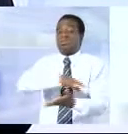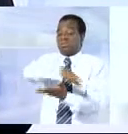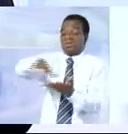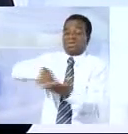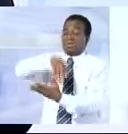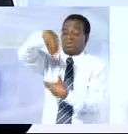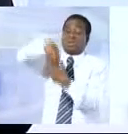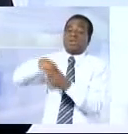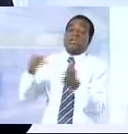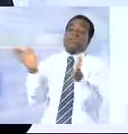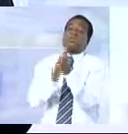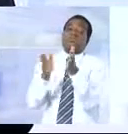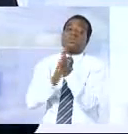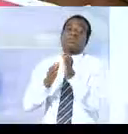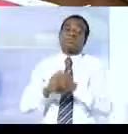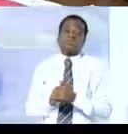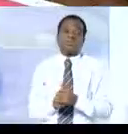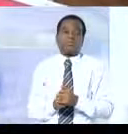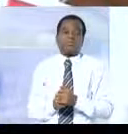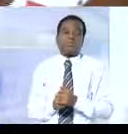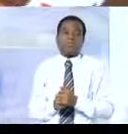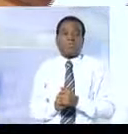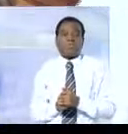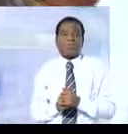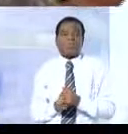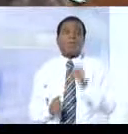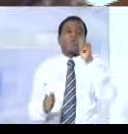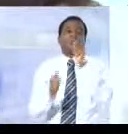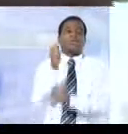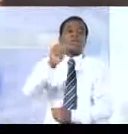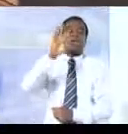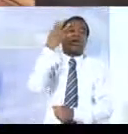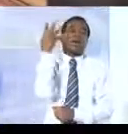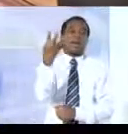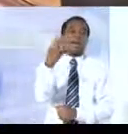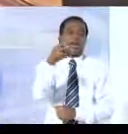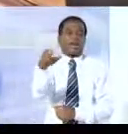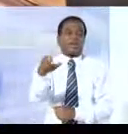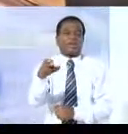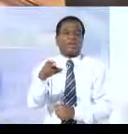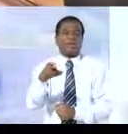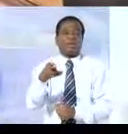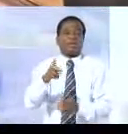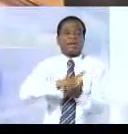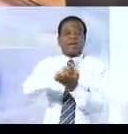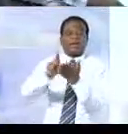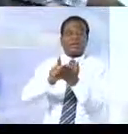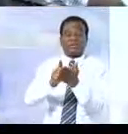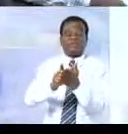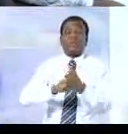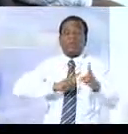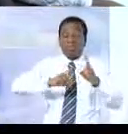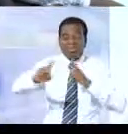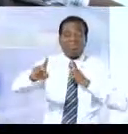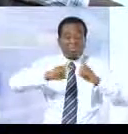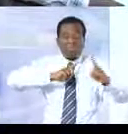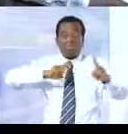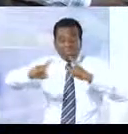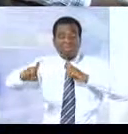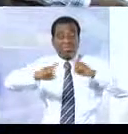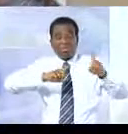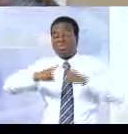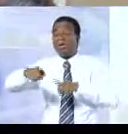Les détails avec Sylvie Touré. Plus de 4 heures d'échange pour tenter de dissiper les nuages qui assombrissent